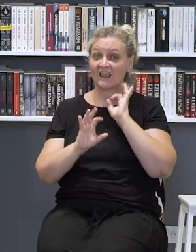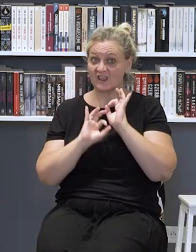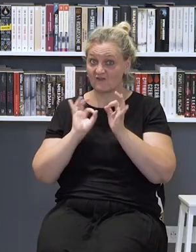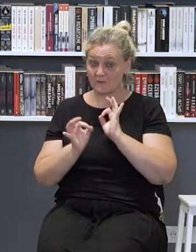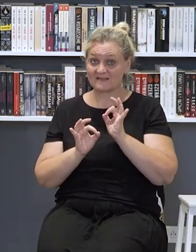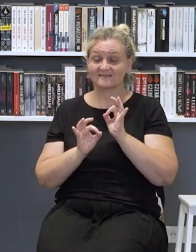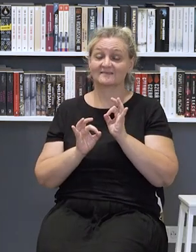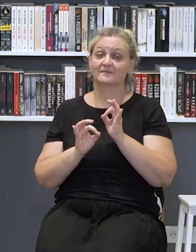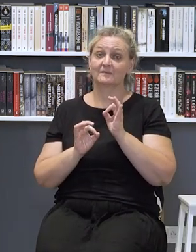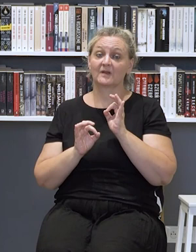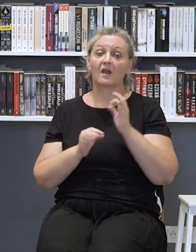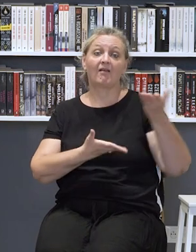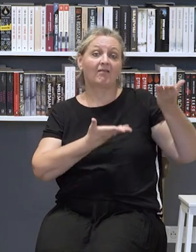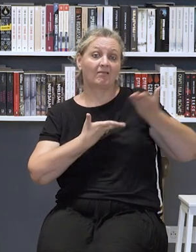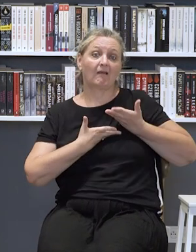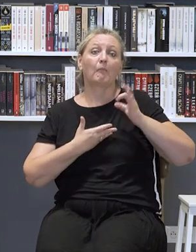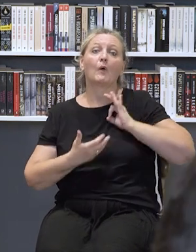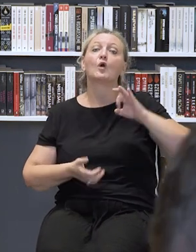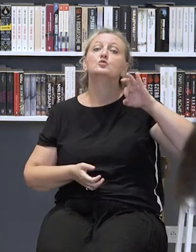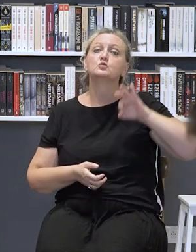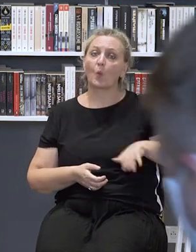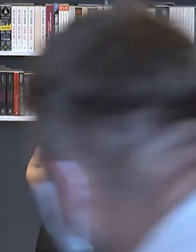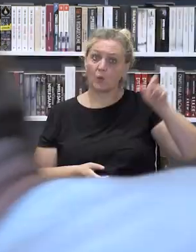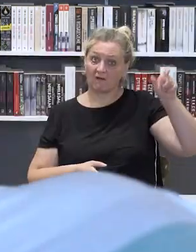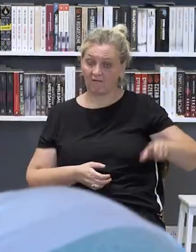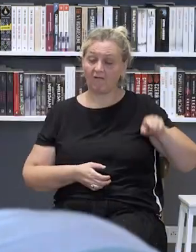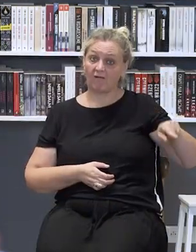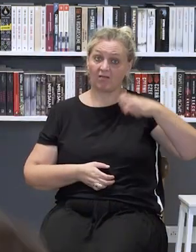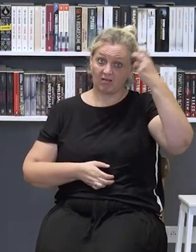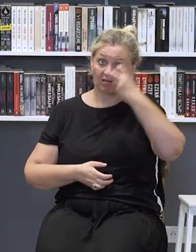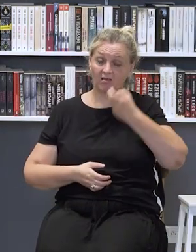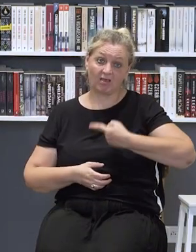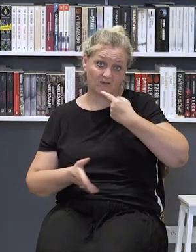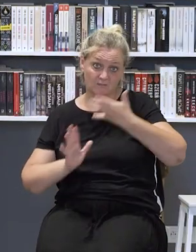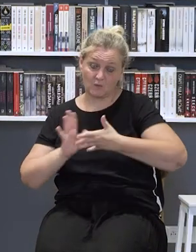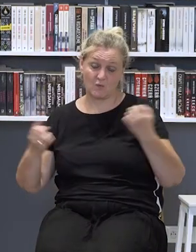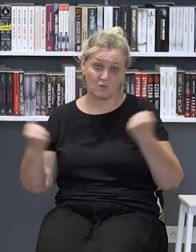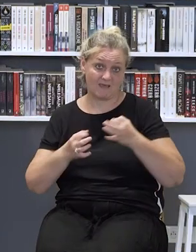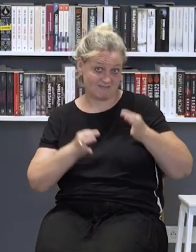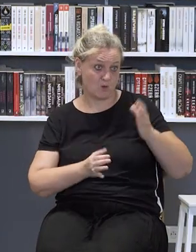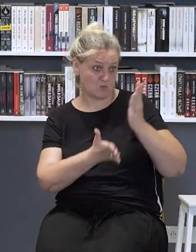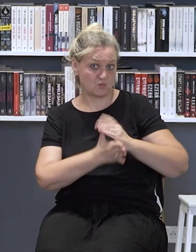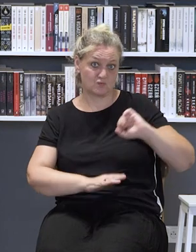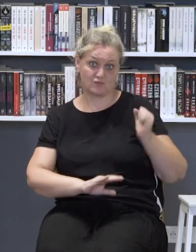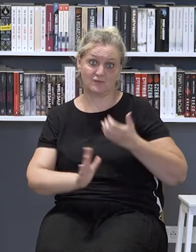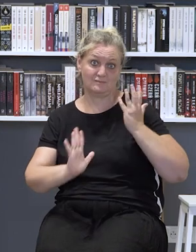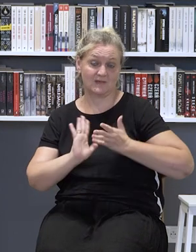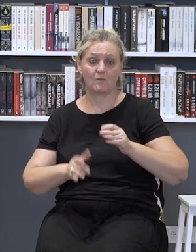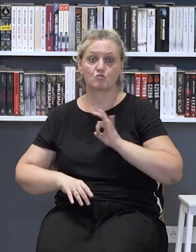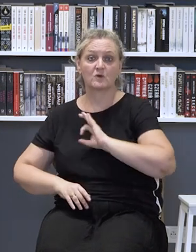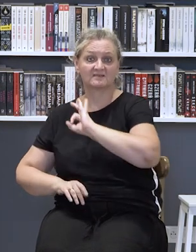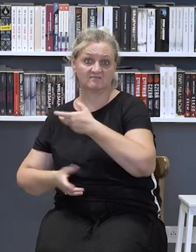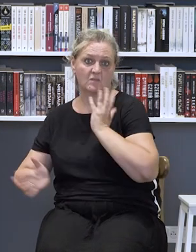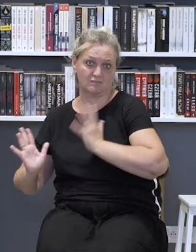Te wszystkie informacje dostałam od mojej córki, która zainteresowała się językiem migowym i w tym momencie już miga. To samo jest z moim